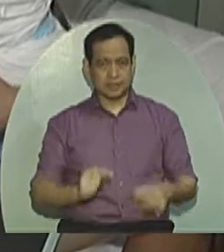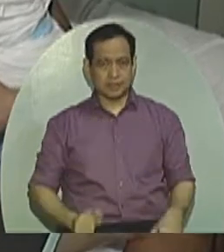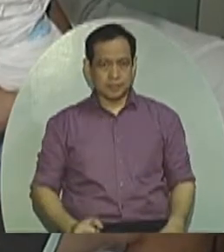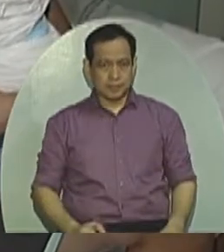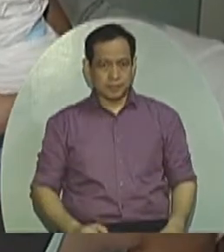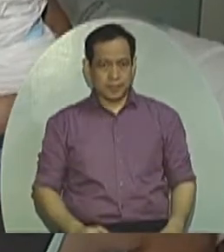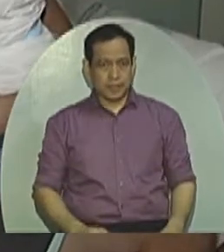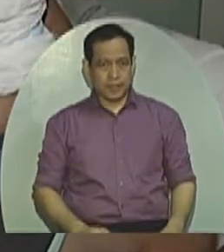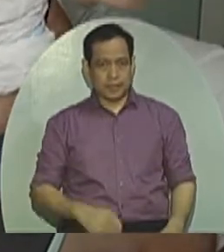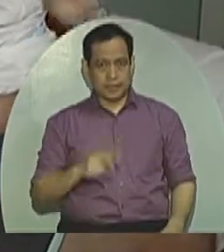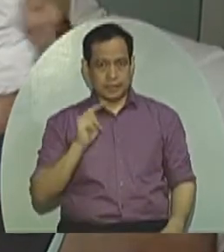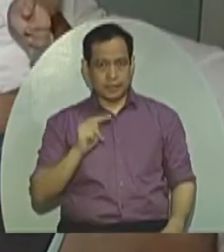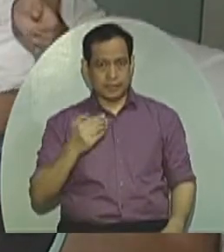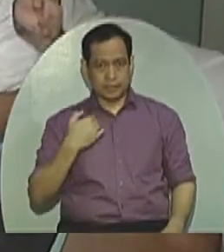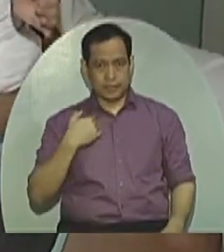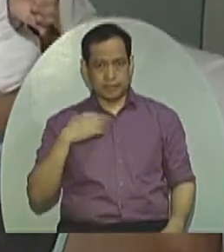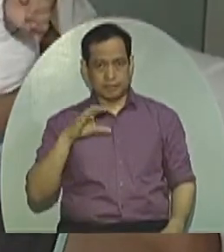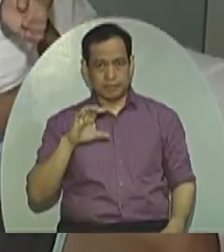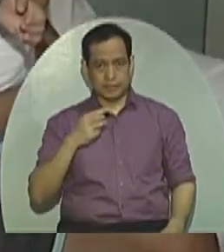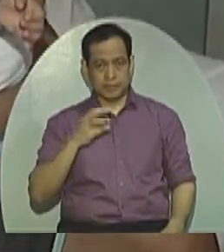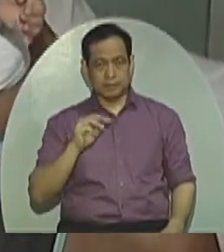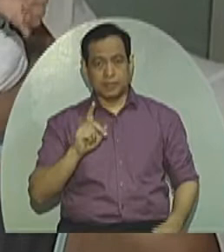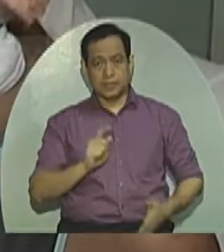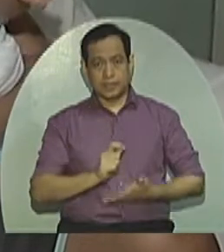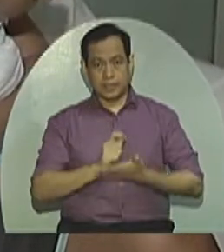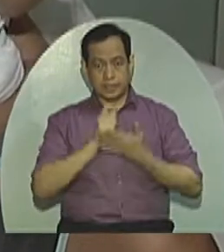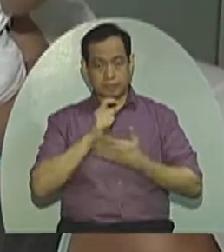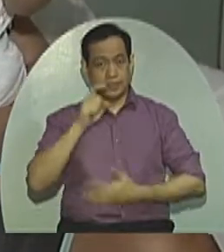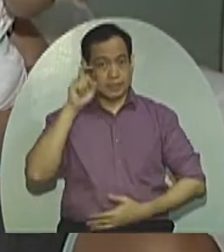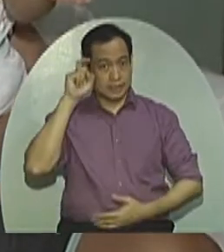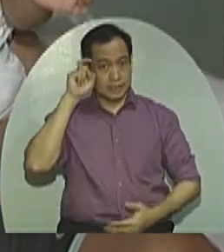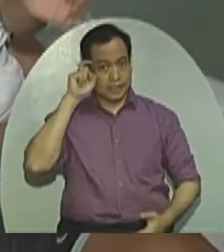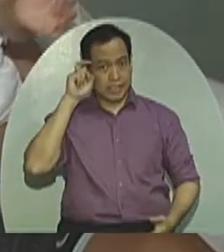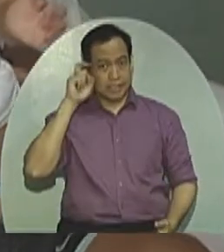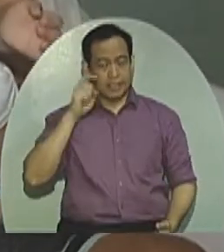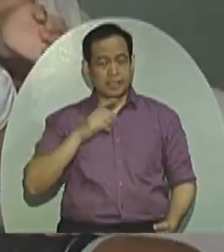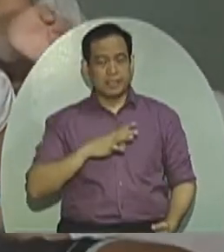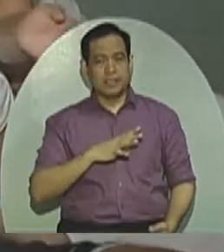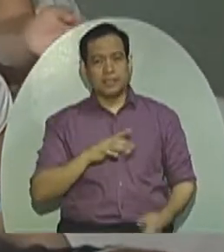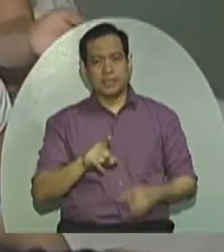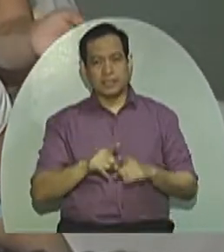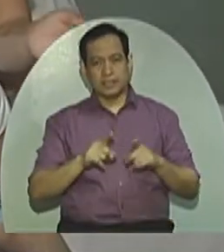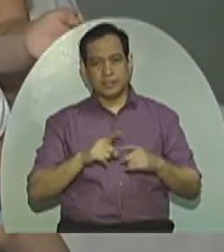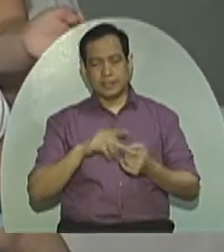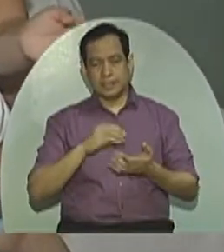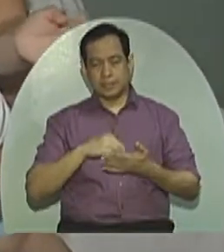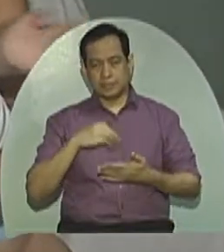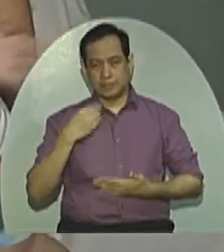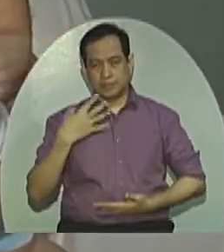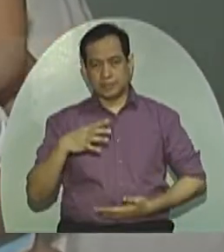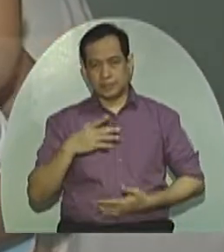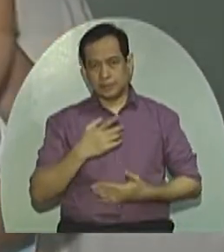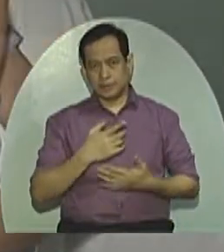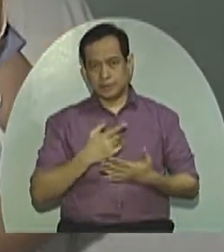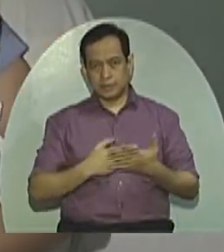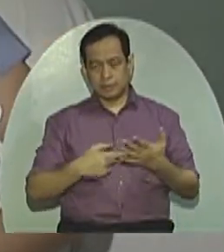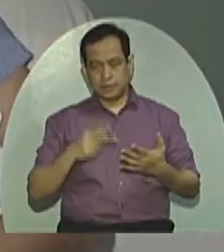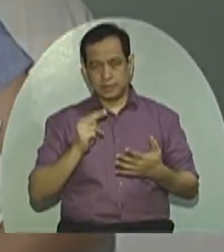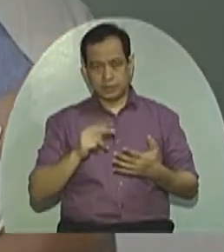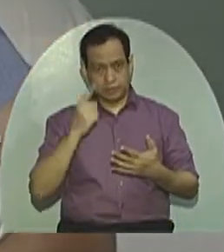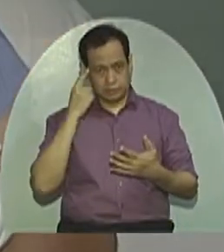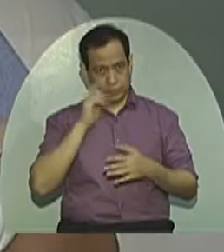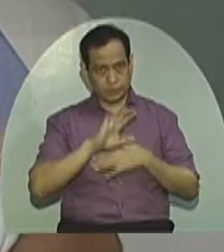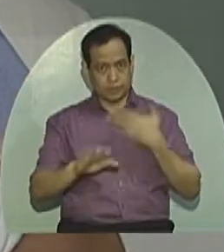daw po yun. Kinakailangan sumailalim sa chemotherapy si Xian at may kamahalan ang gagastusin